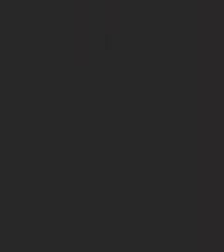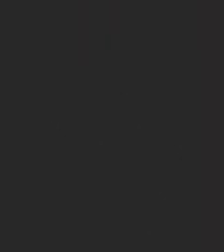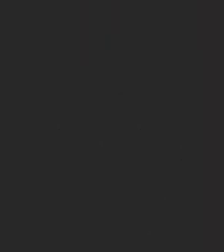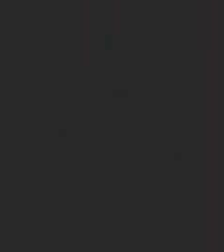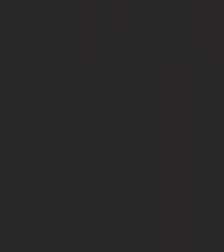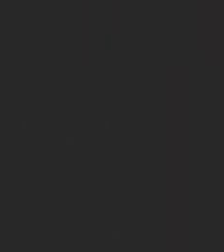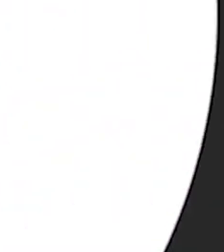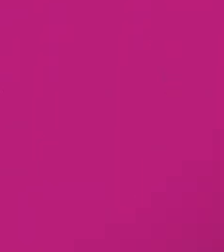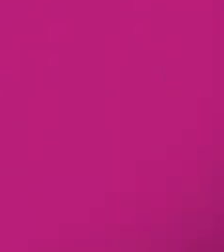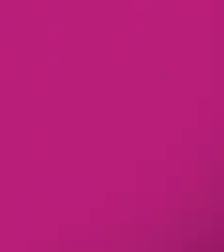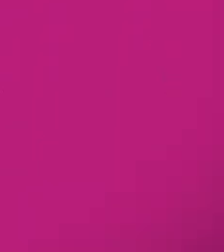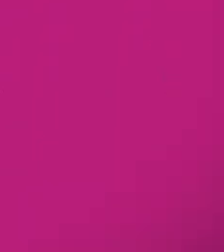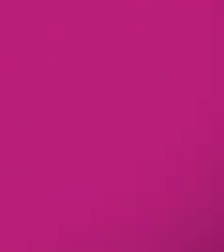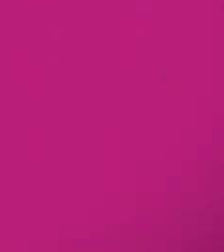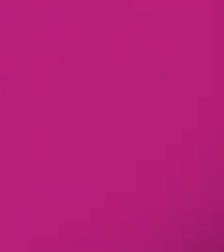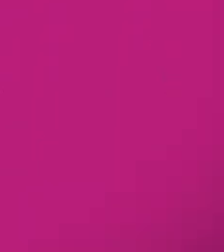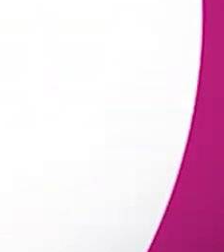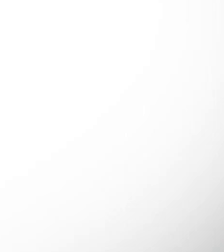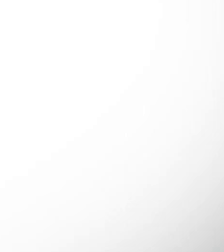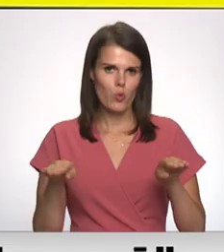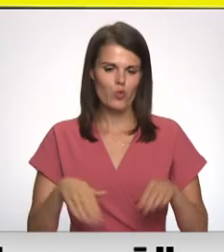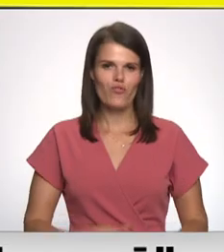Re, viss ēters ir te!